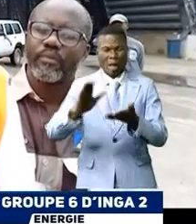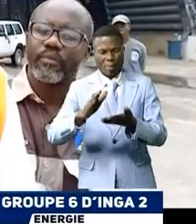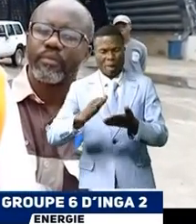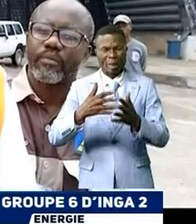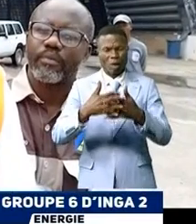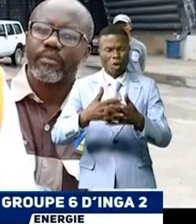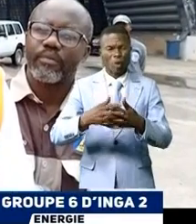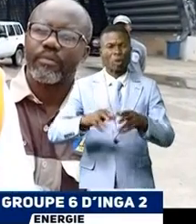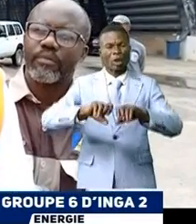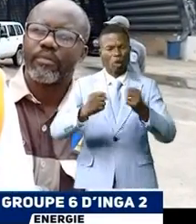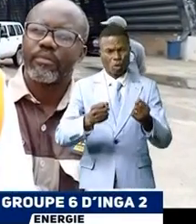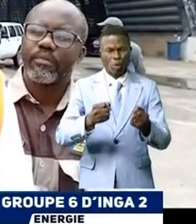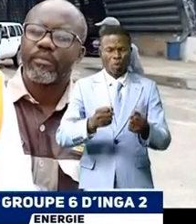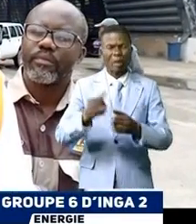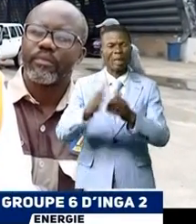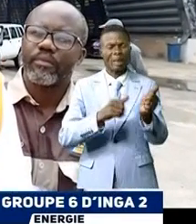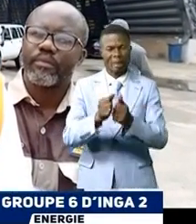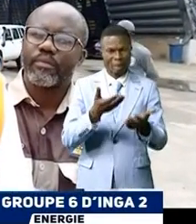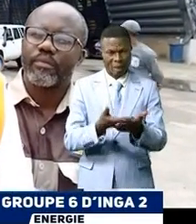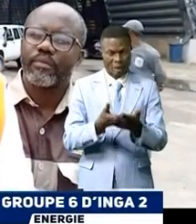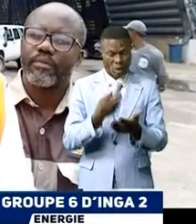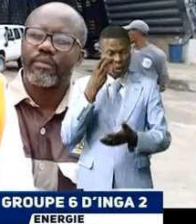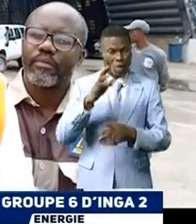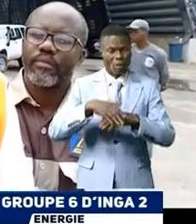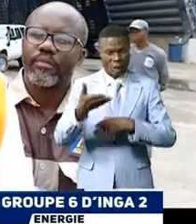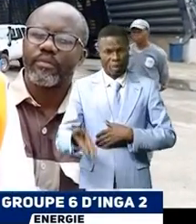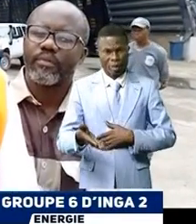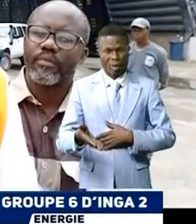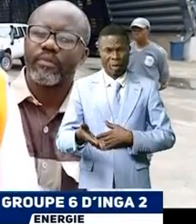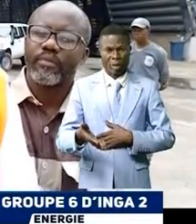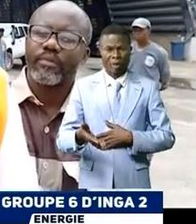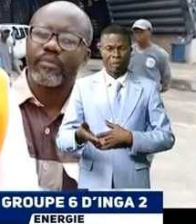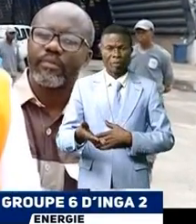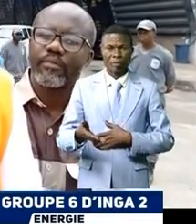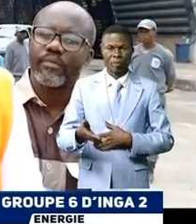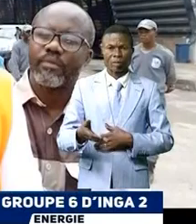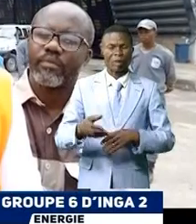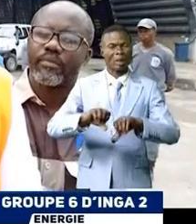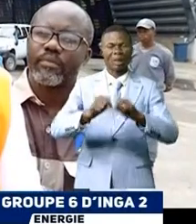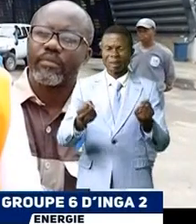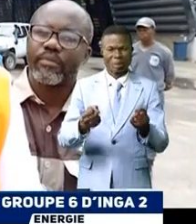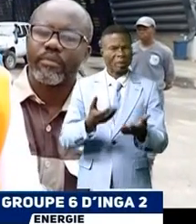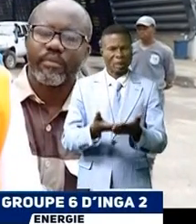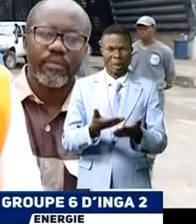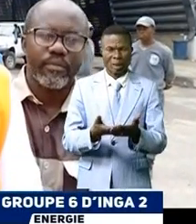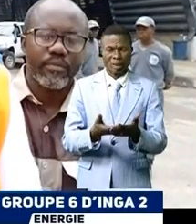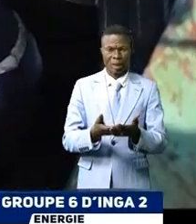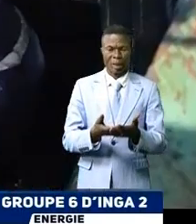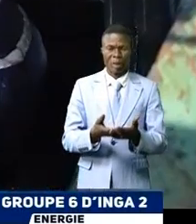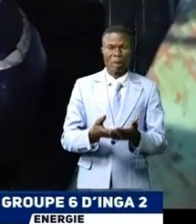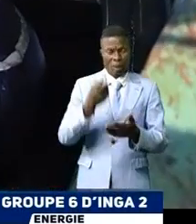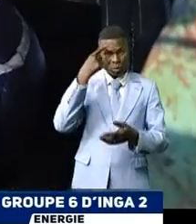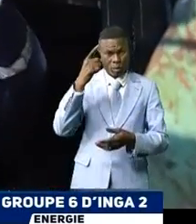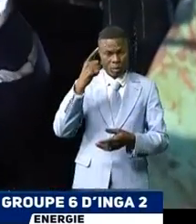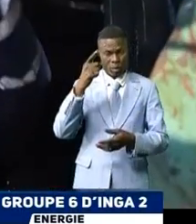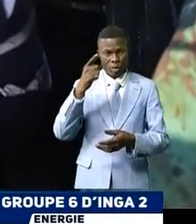appelle carter couverte de la quille rotative qui s'est déformée. Alors,